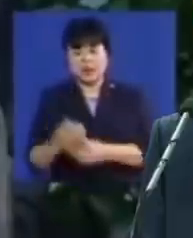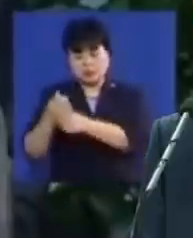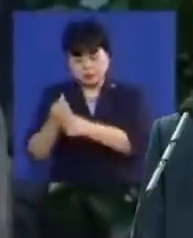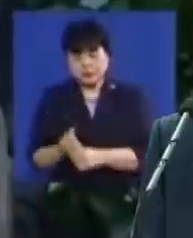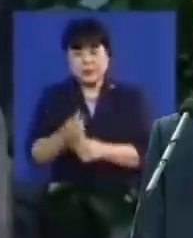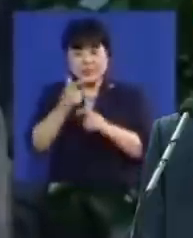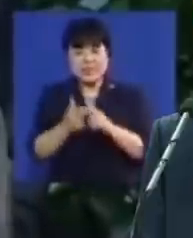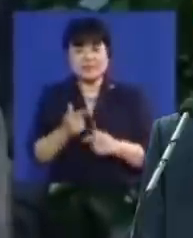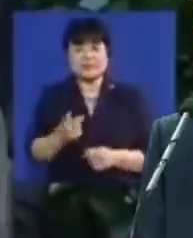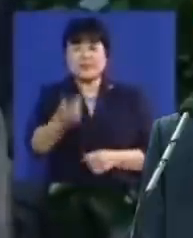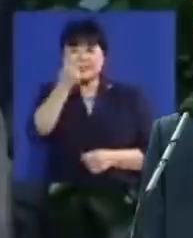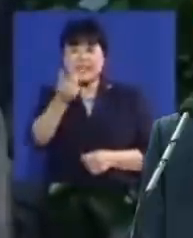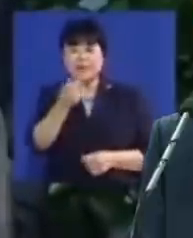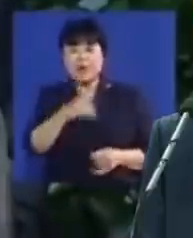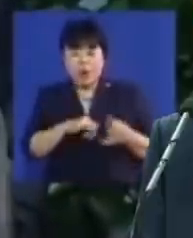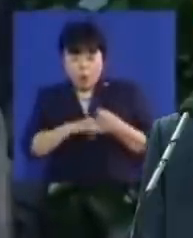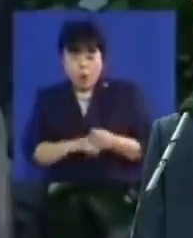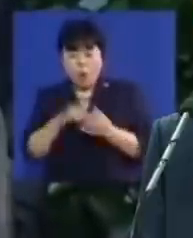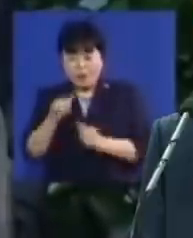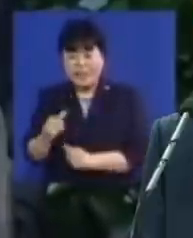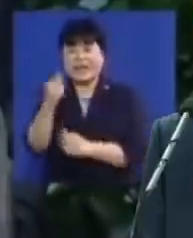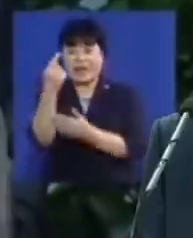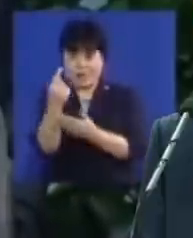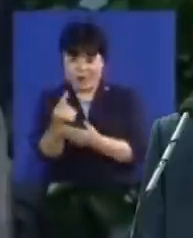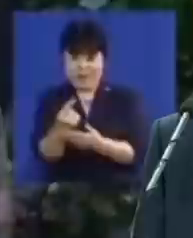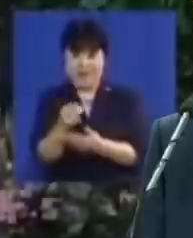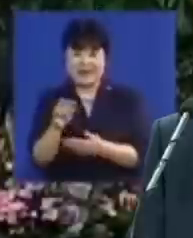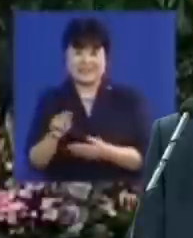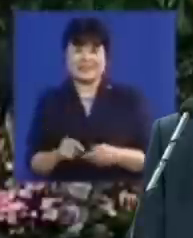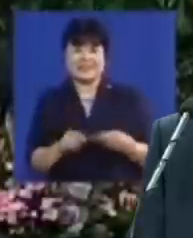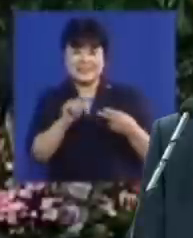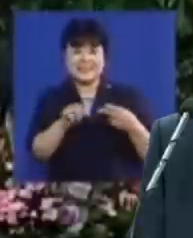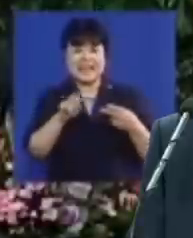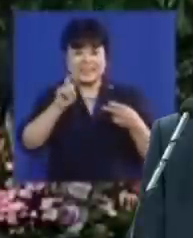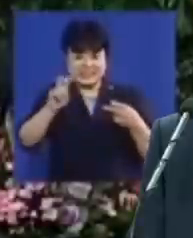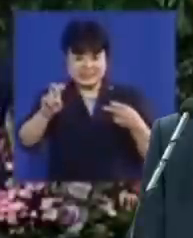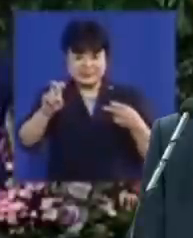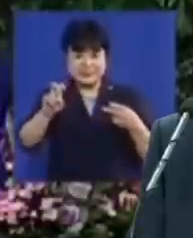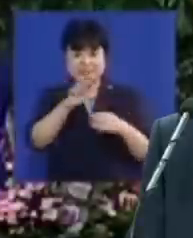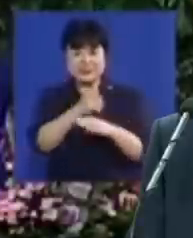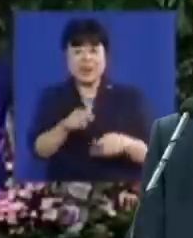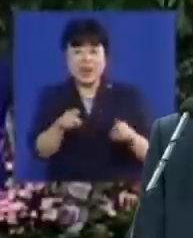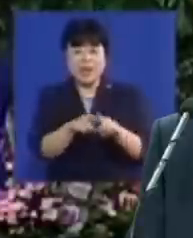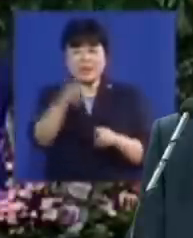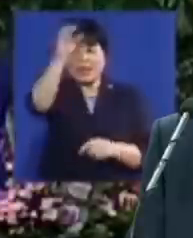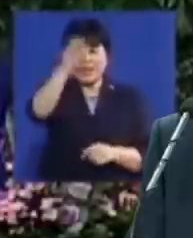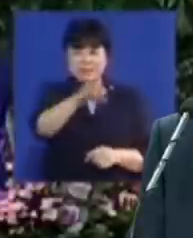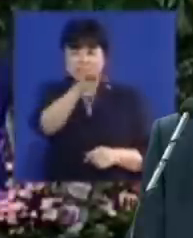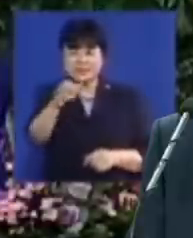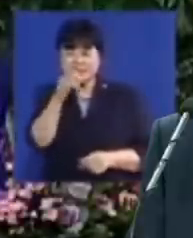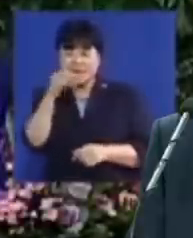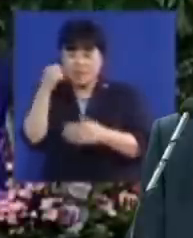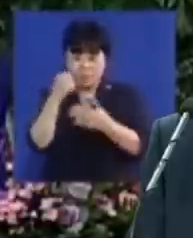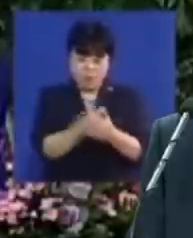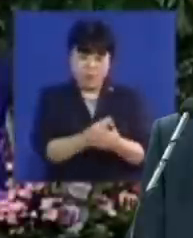붙들어주는 예수의 생명도 꼭 따라오는 것입니다. 갈라디아서 2장 20절에 내가 그리스도와 함께 십자가에 못